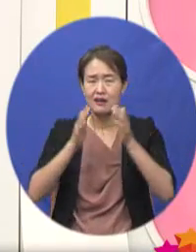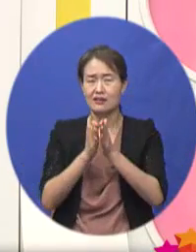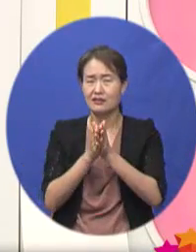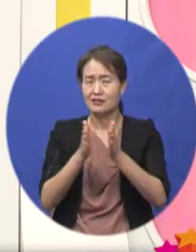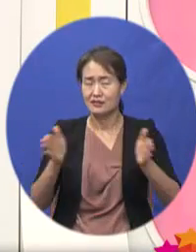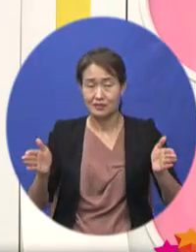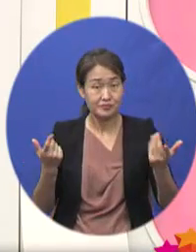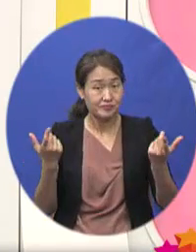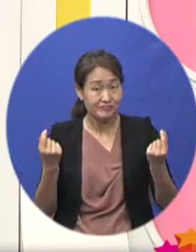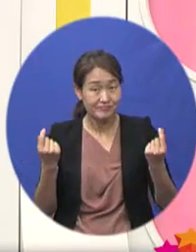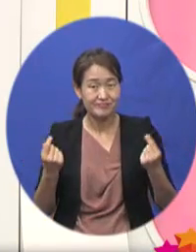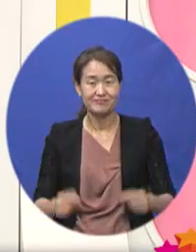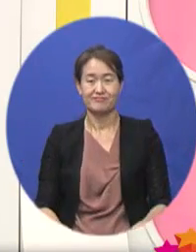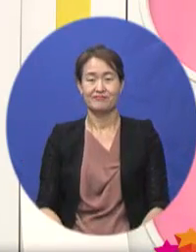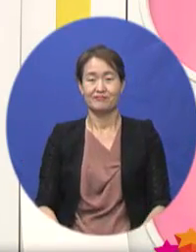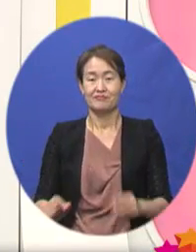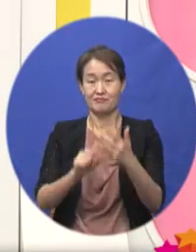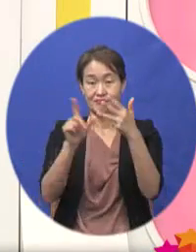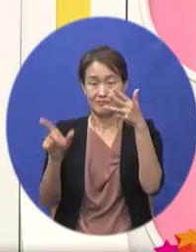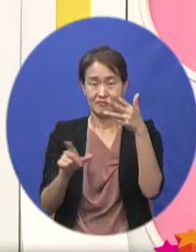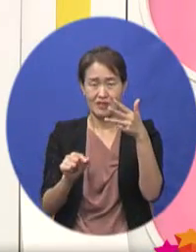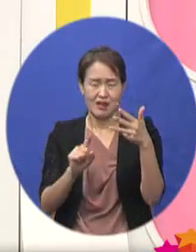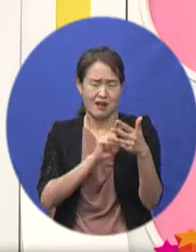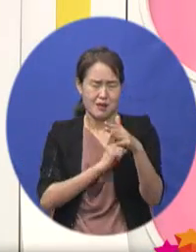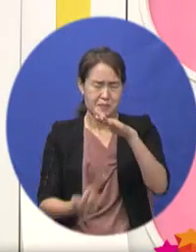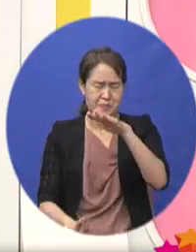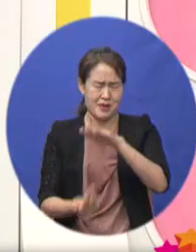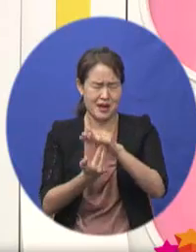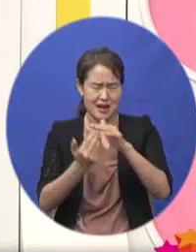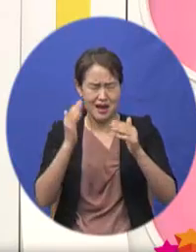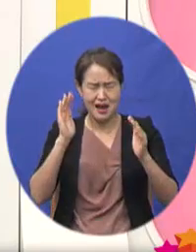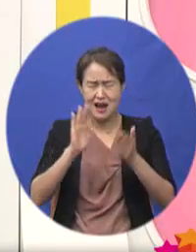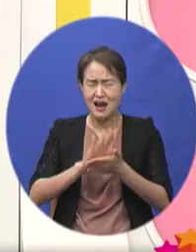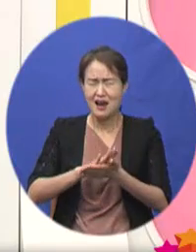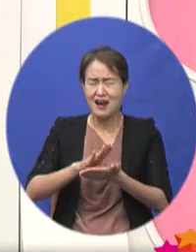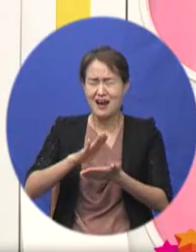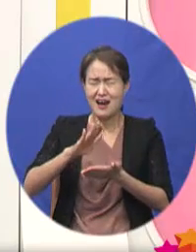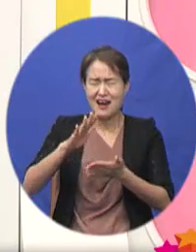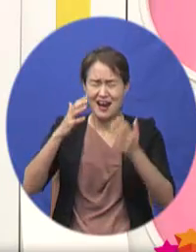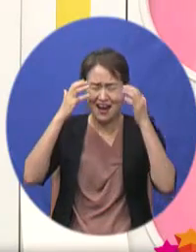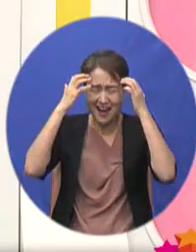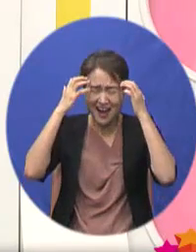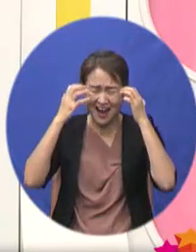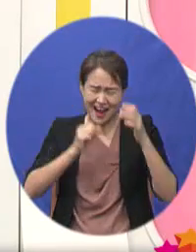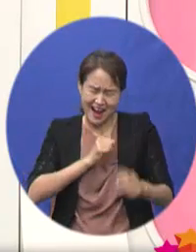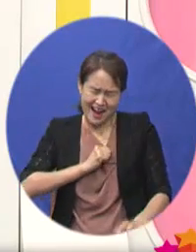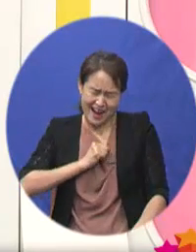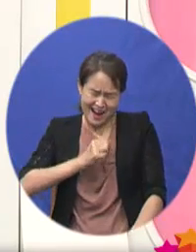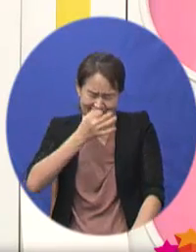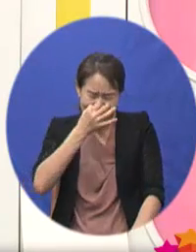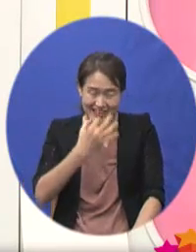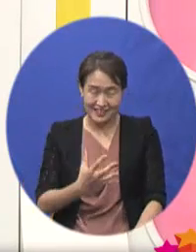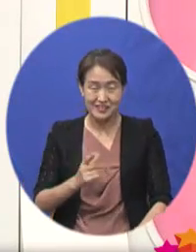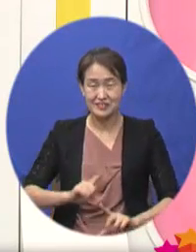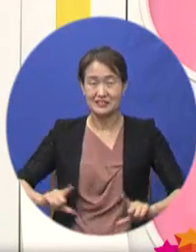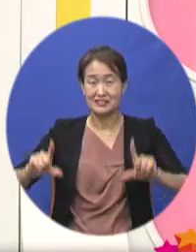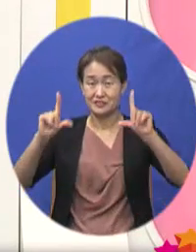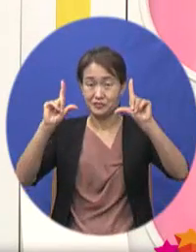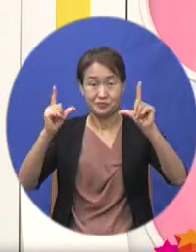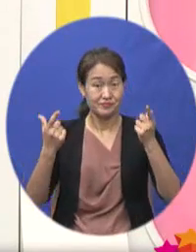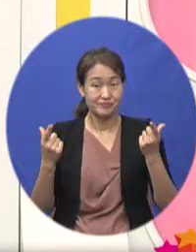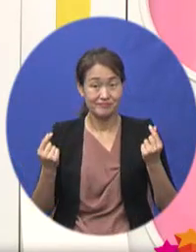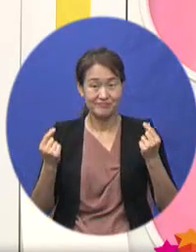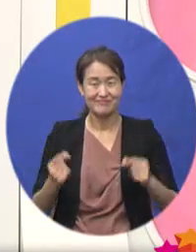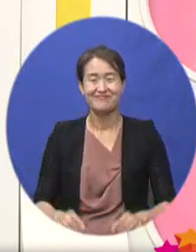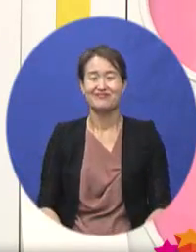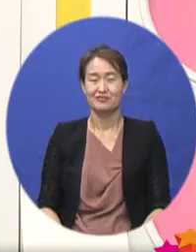이제 그렇죠. 네. 네, 8월 네. 가장 뜨겁고 좀 견디기 힘들 정도로 네. 막 습한 경우도 있고